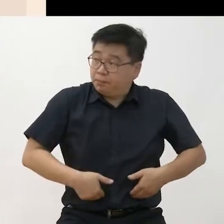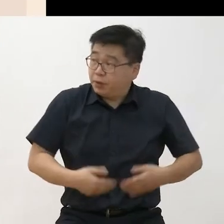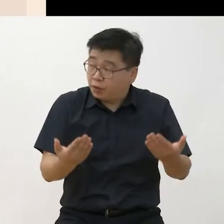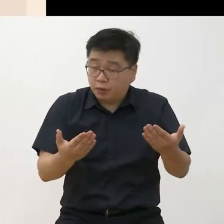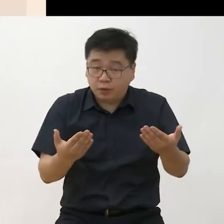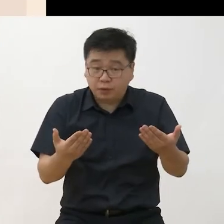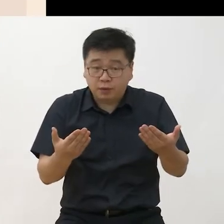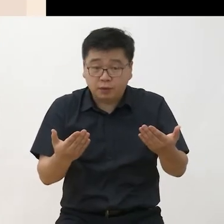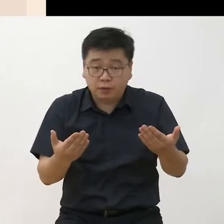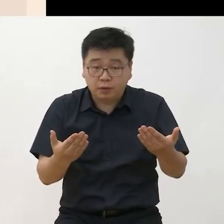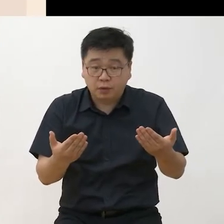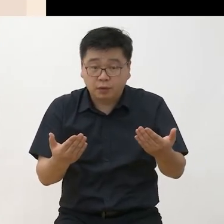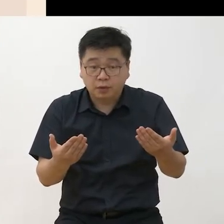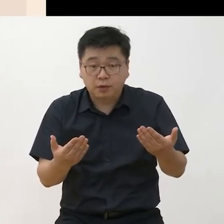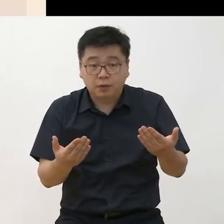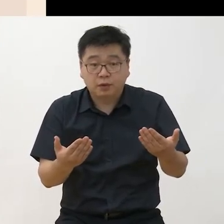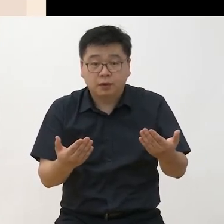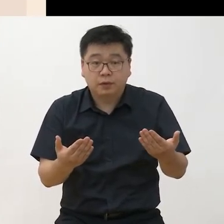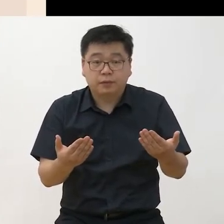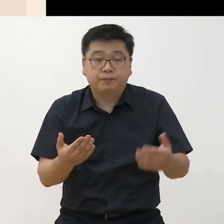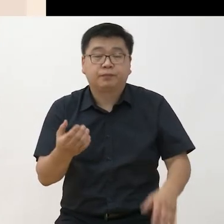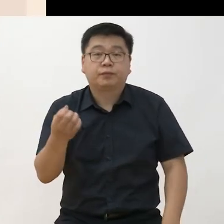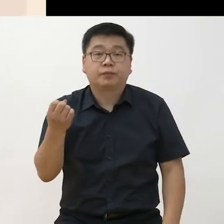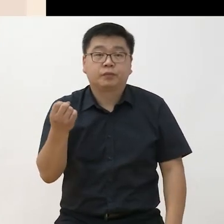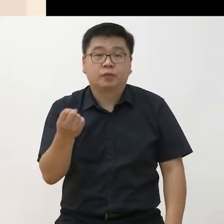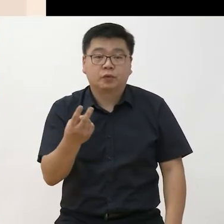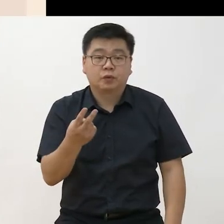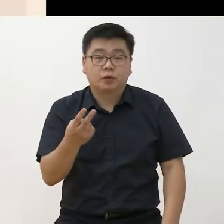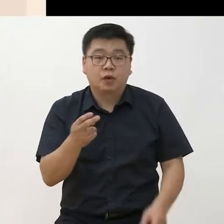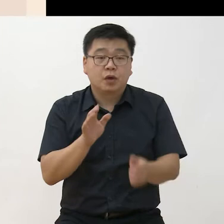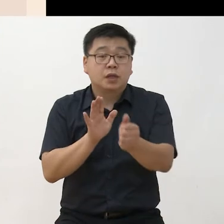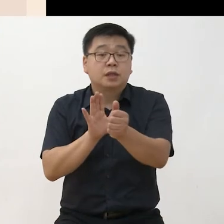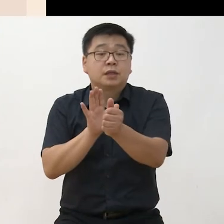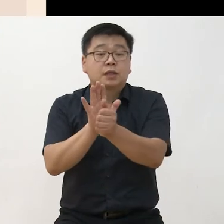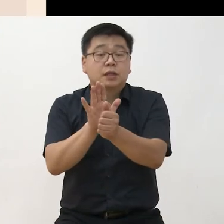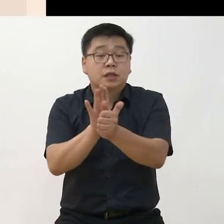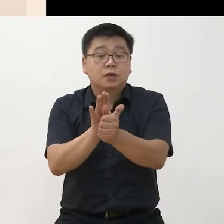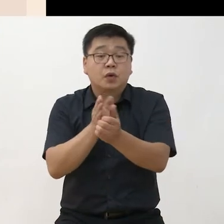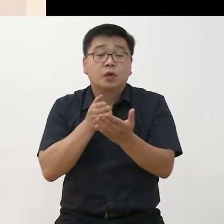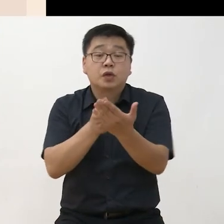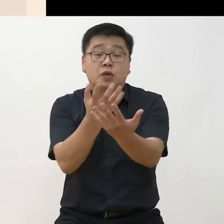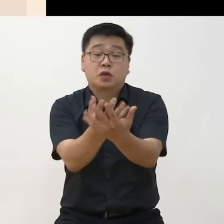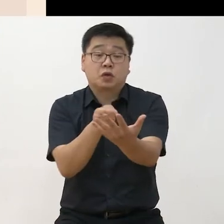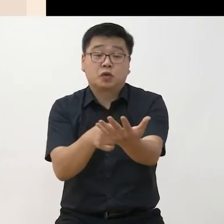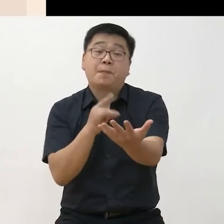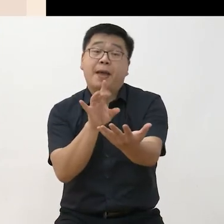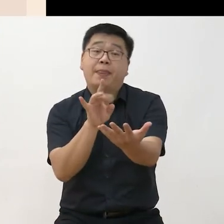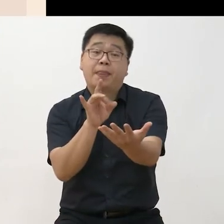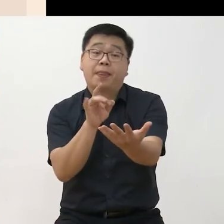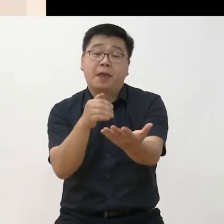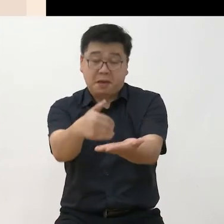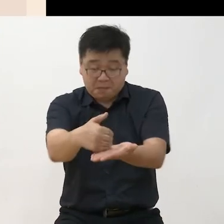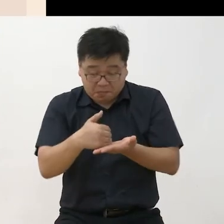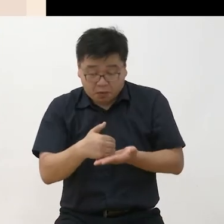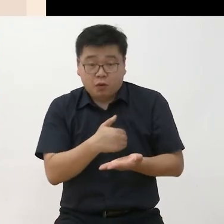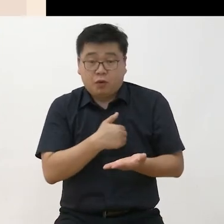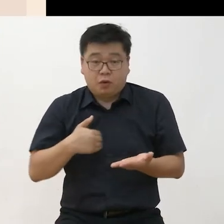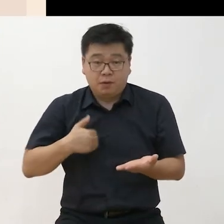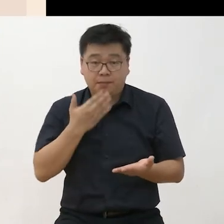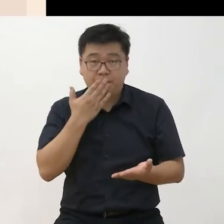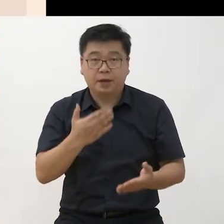완화했고요. 네, 그리고 지원 신청서만 제출하는 것으로 제출 서류를